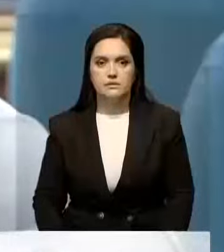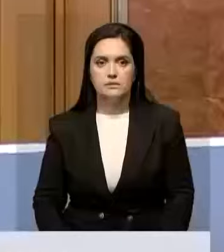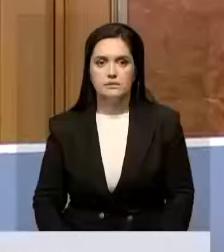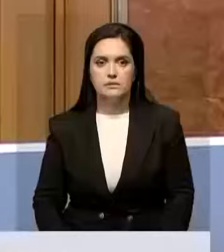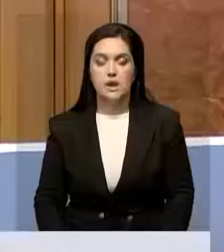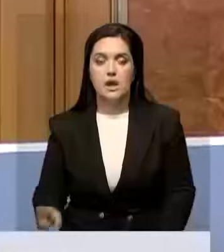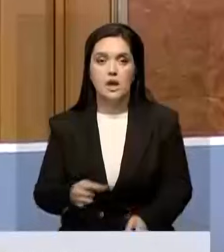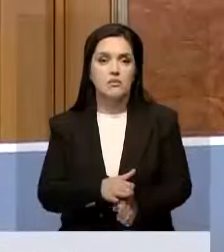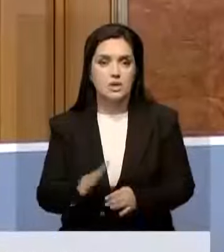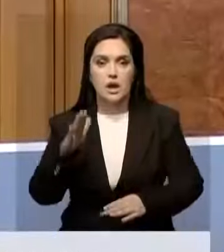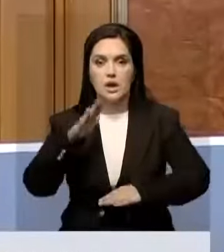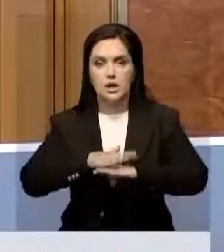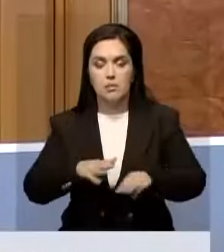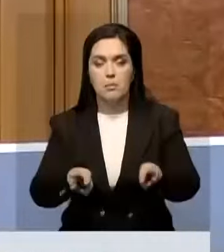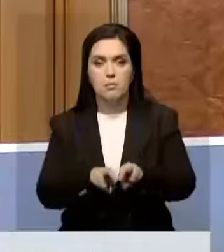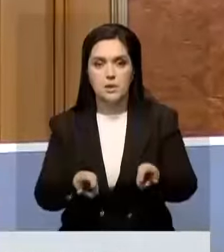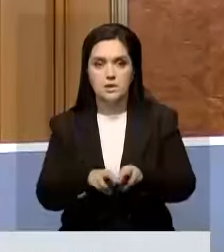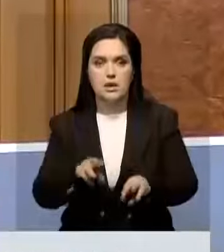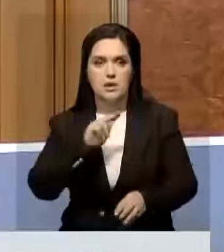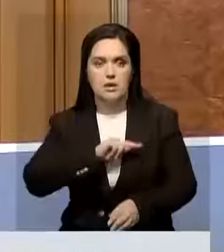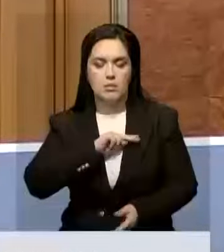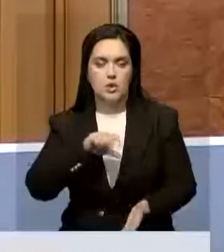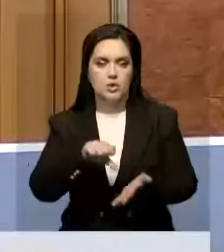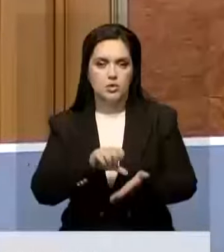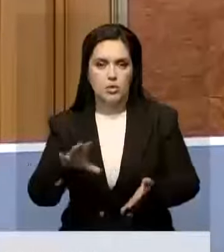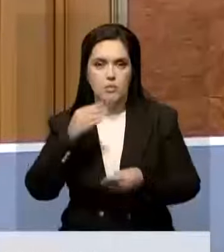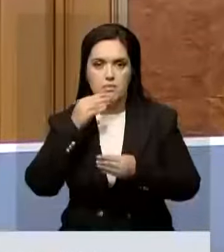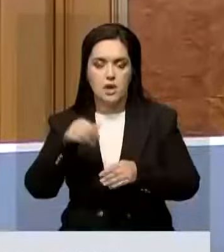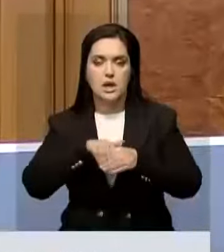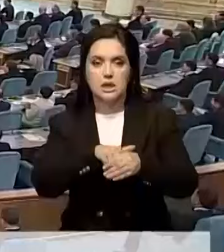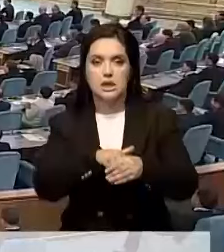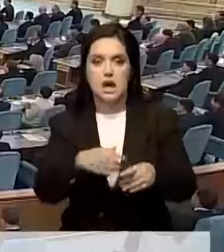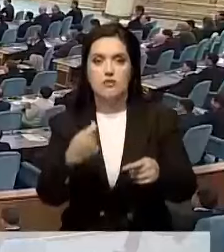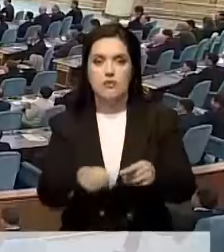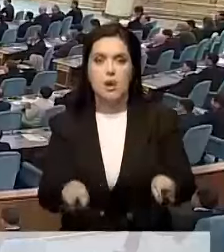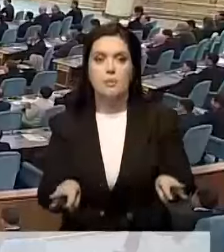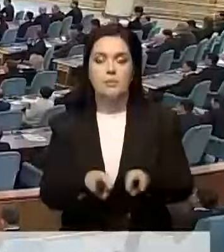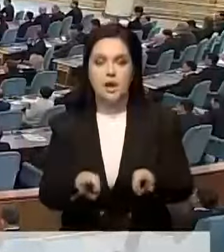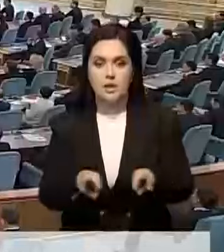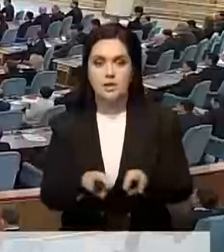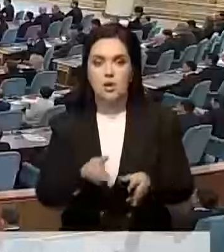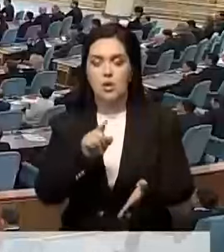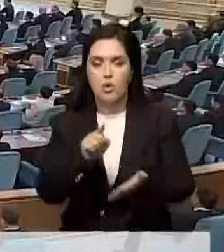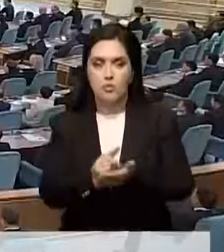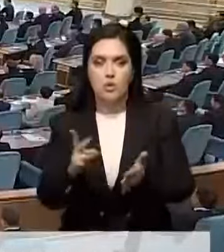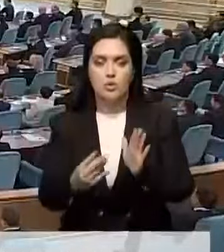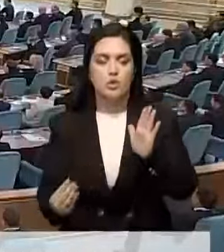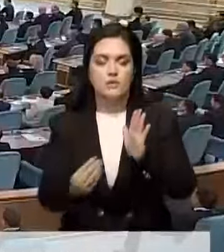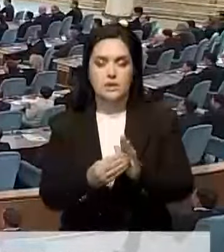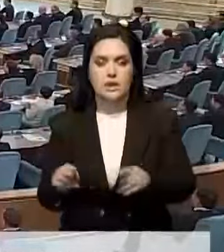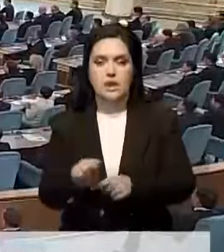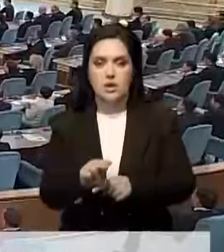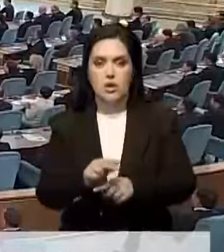и министры в должной мере включены в процесс привлечения инвесторов. Правительство обязано внести корректировки в эту